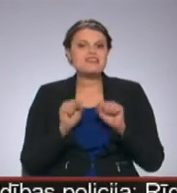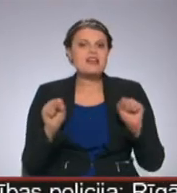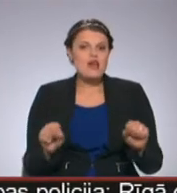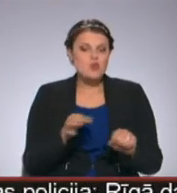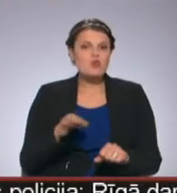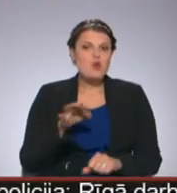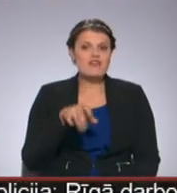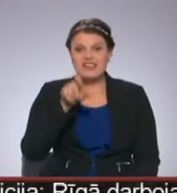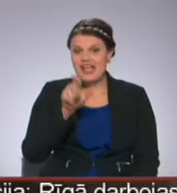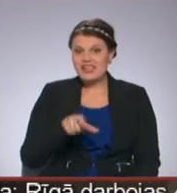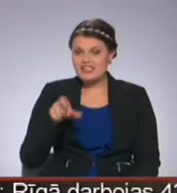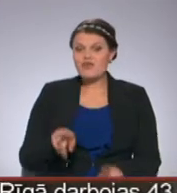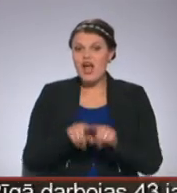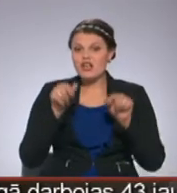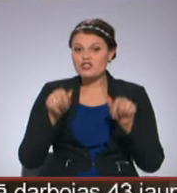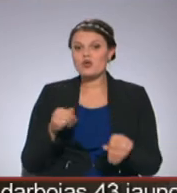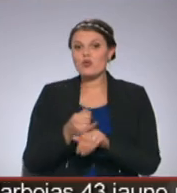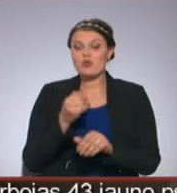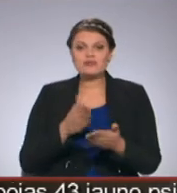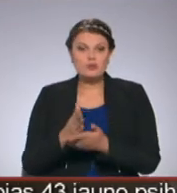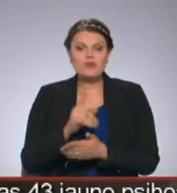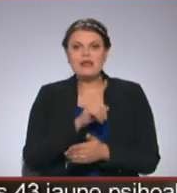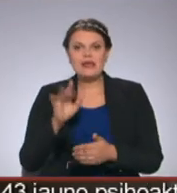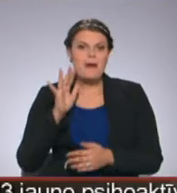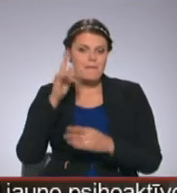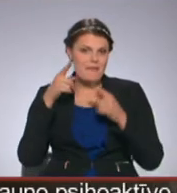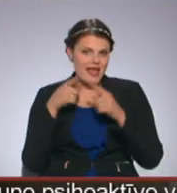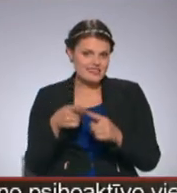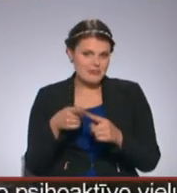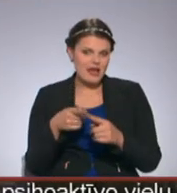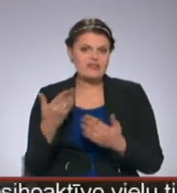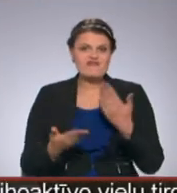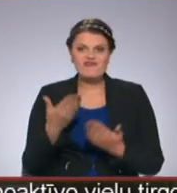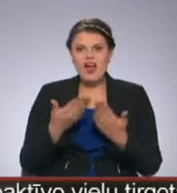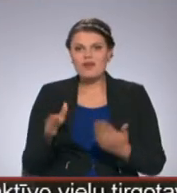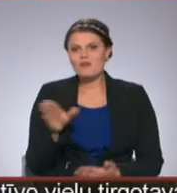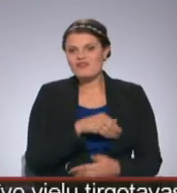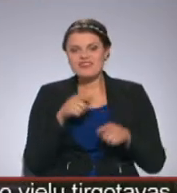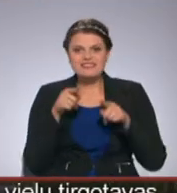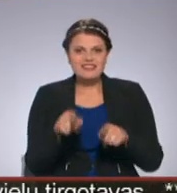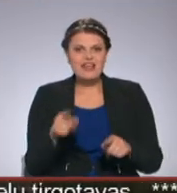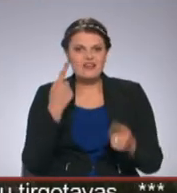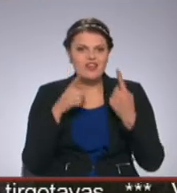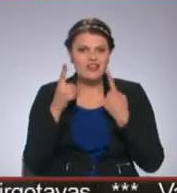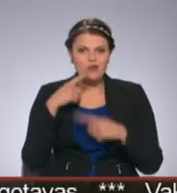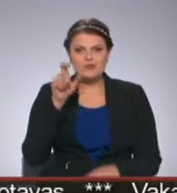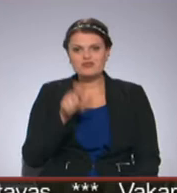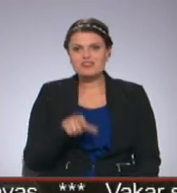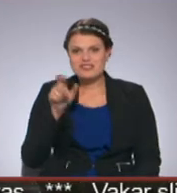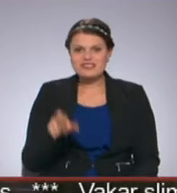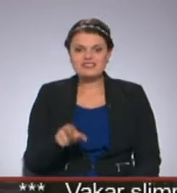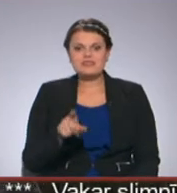novada iedzīvotājs, ka arī šeit turisma nozara ir perspektīva. Varbūt, ka visi tādi radošie cilvēki varbūt